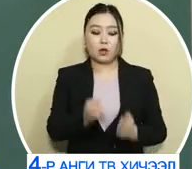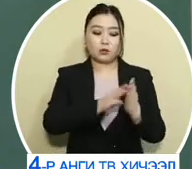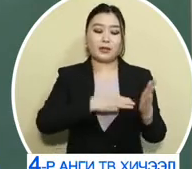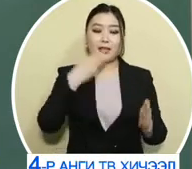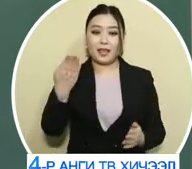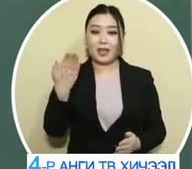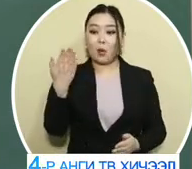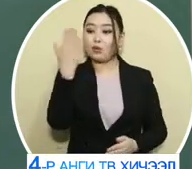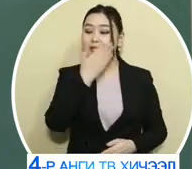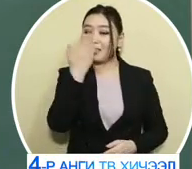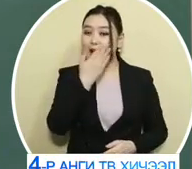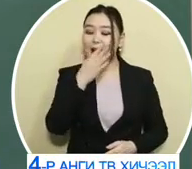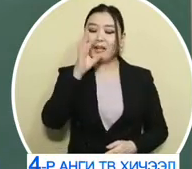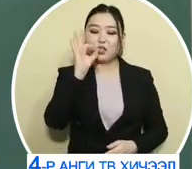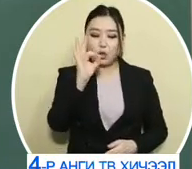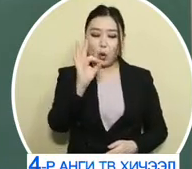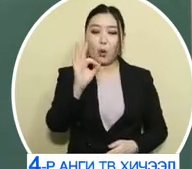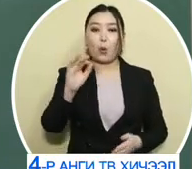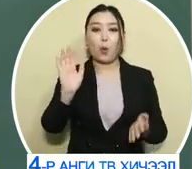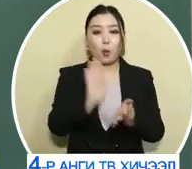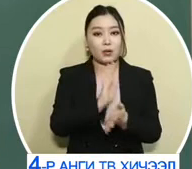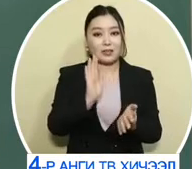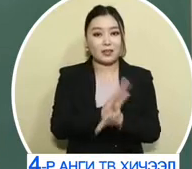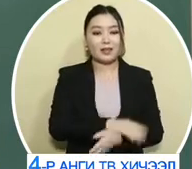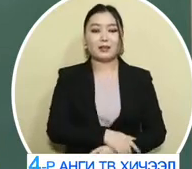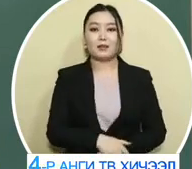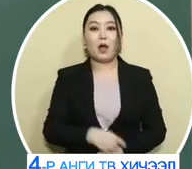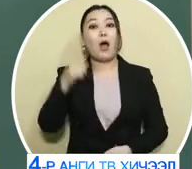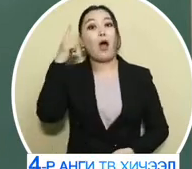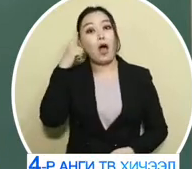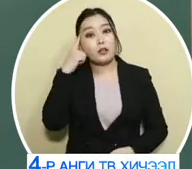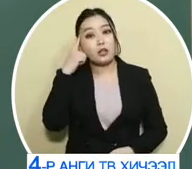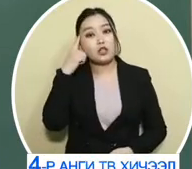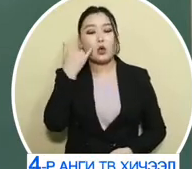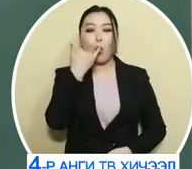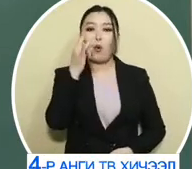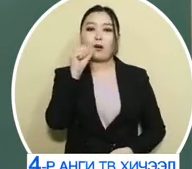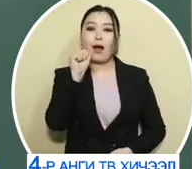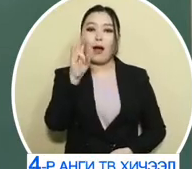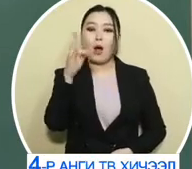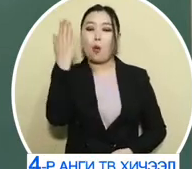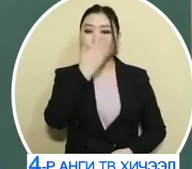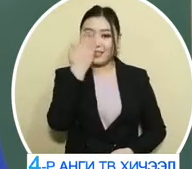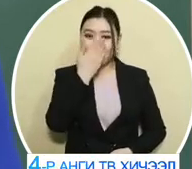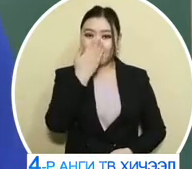Шүлгийг уншихдаа зөв хурдан ойлгож уран